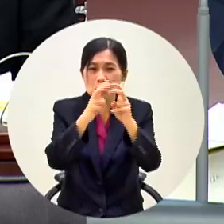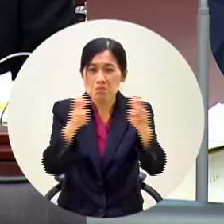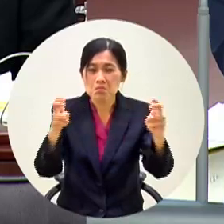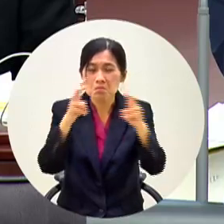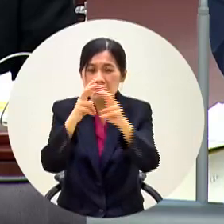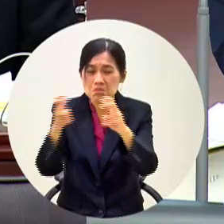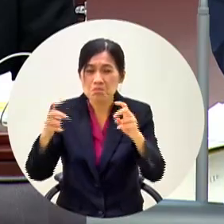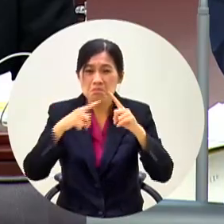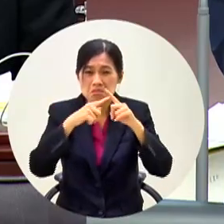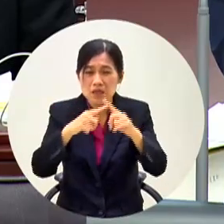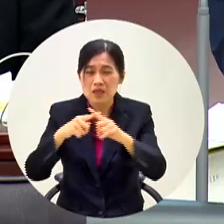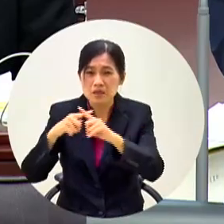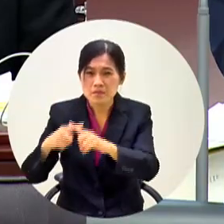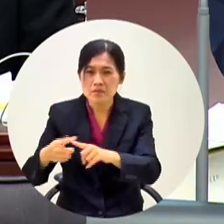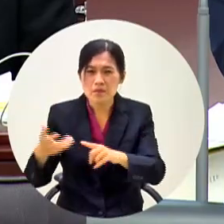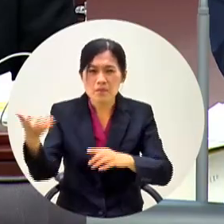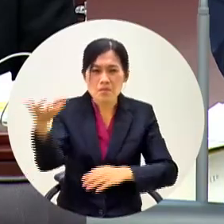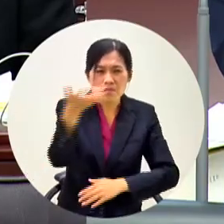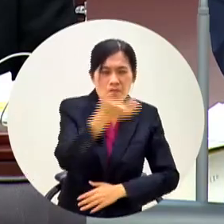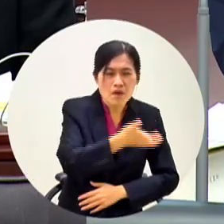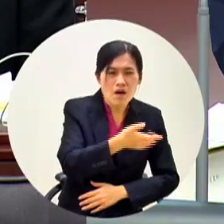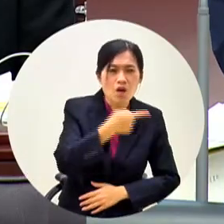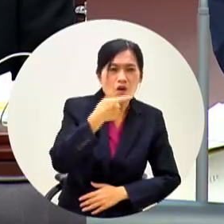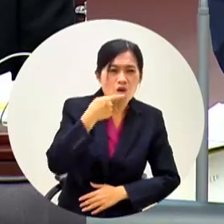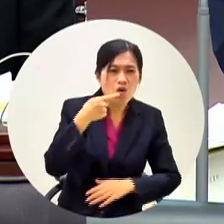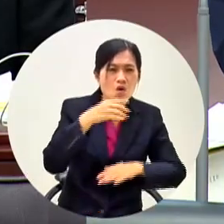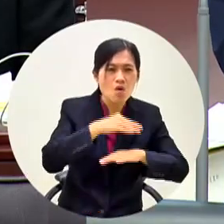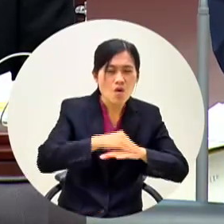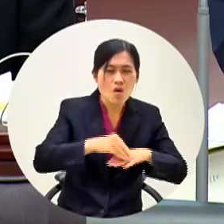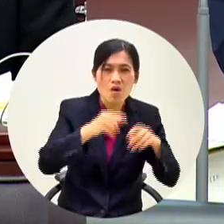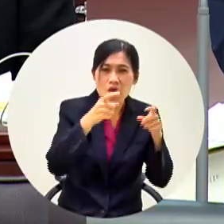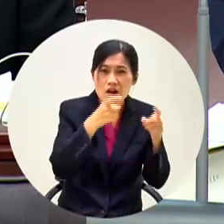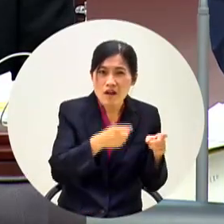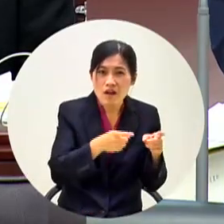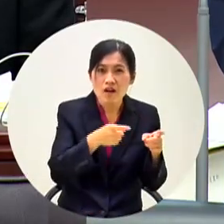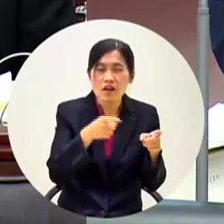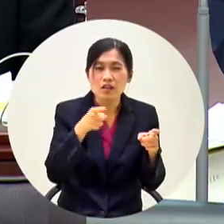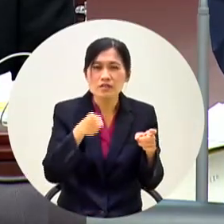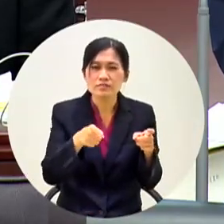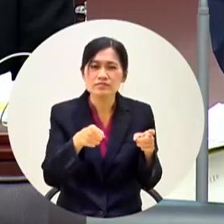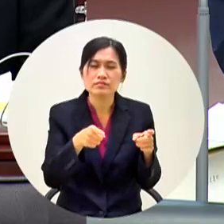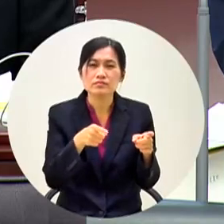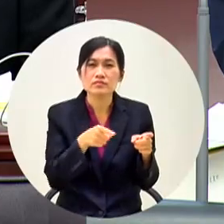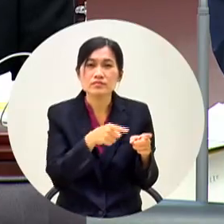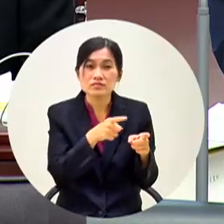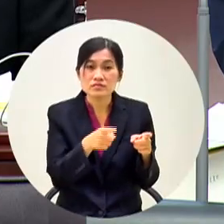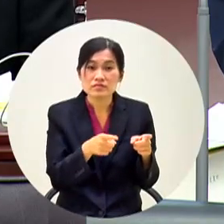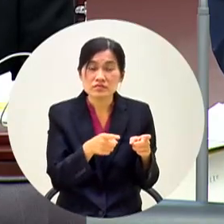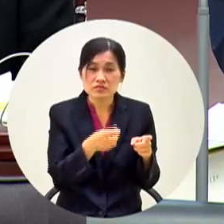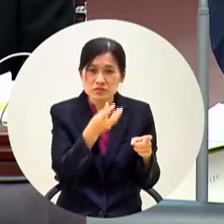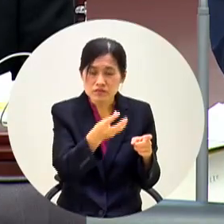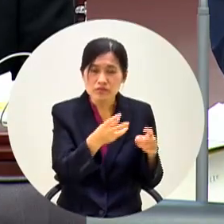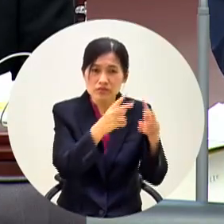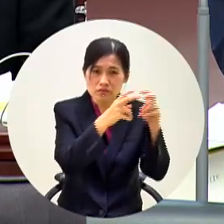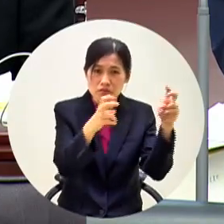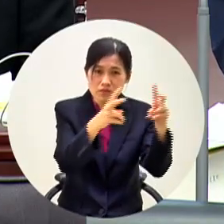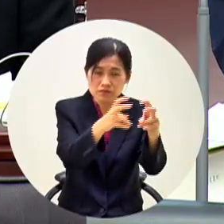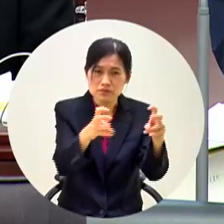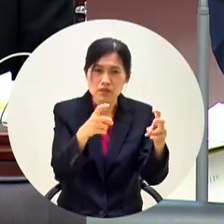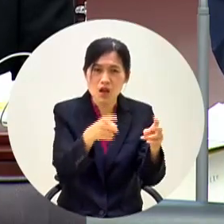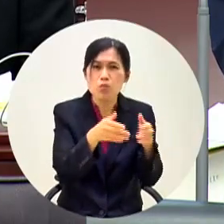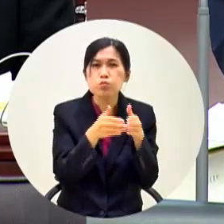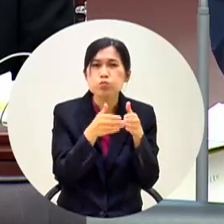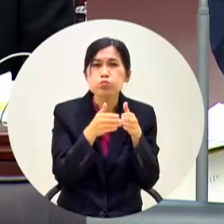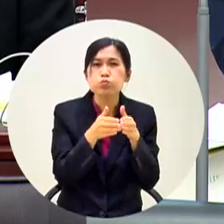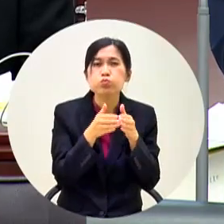他迁到红毛港迁过去那边，他有一些的庙宇，他需要更多的，譬如